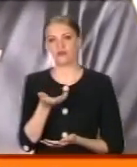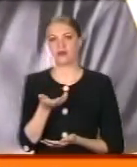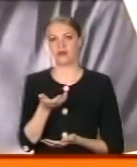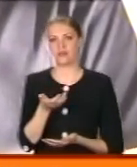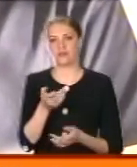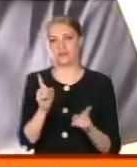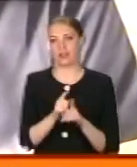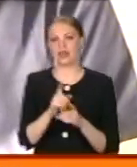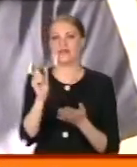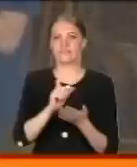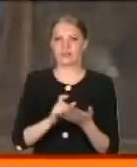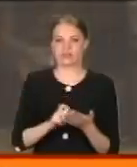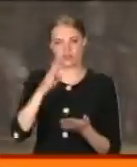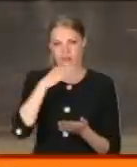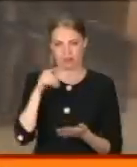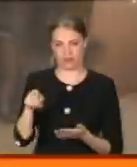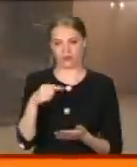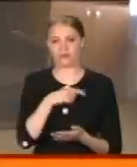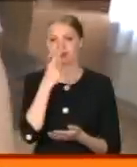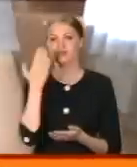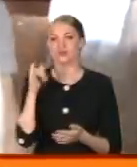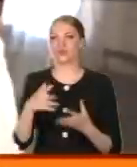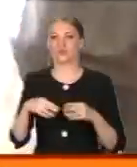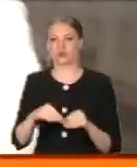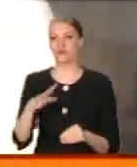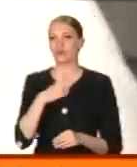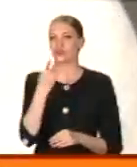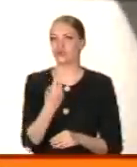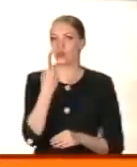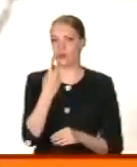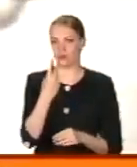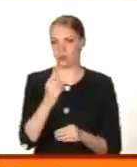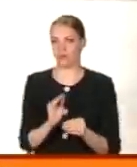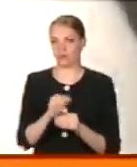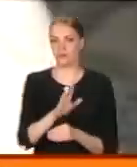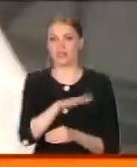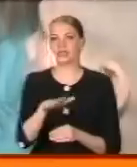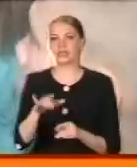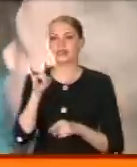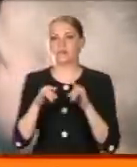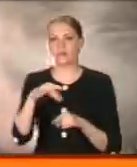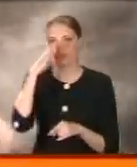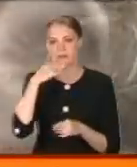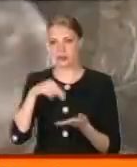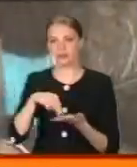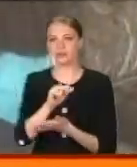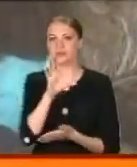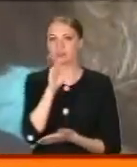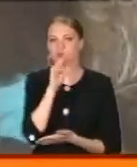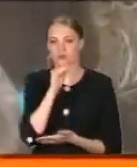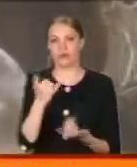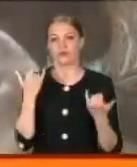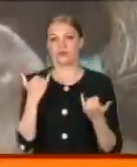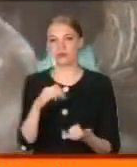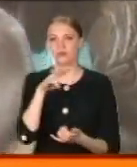то такі всі вірші, тато. Нещодавно у родині сталося ще одне поповнення. Діти вмовили батьків придбати собаку.